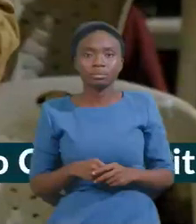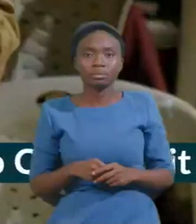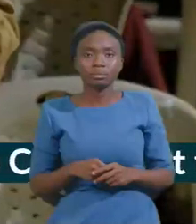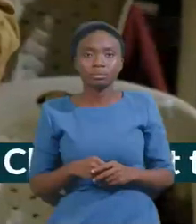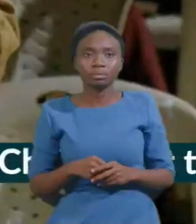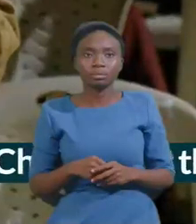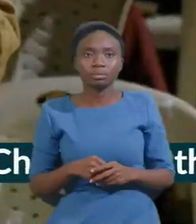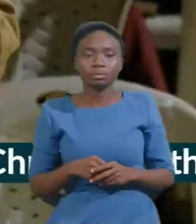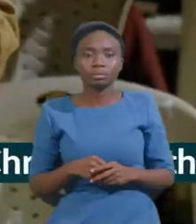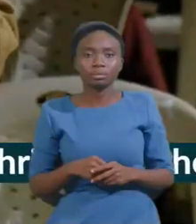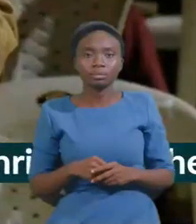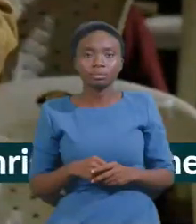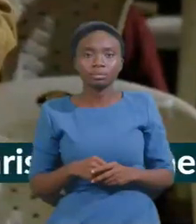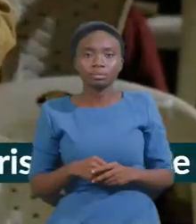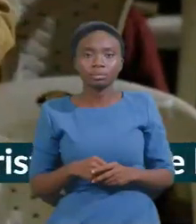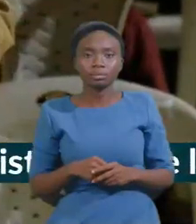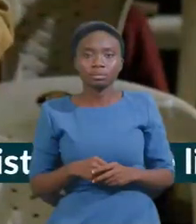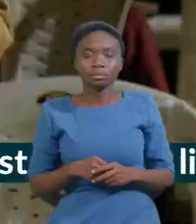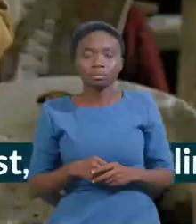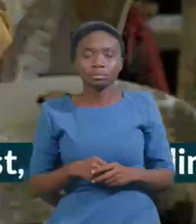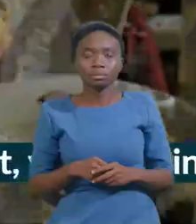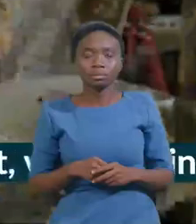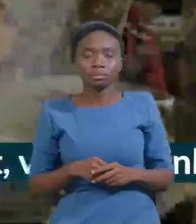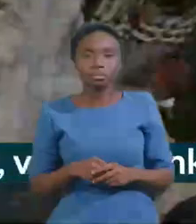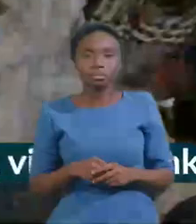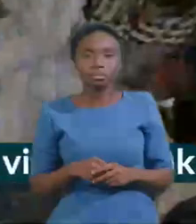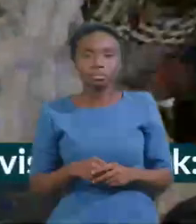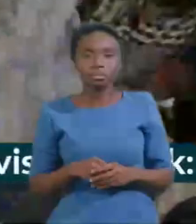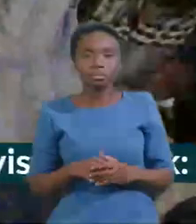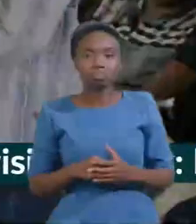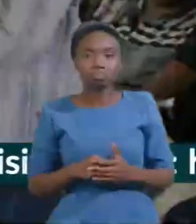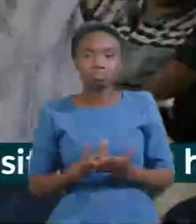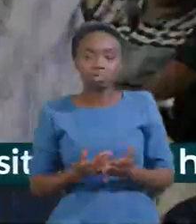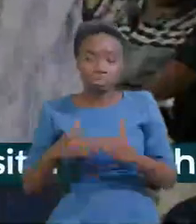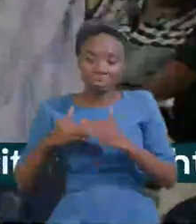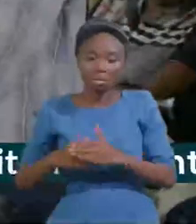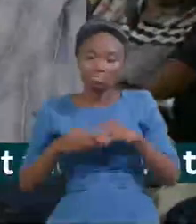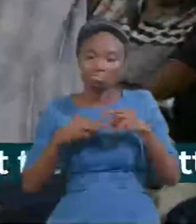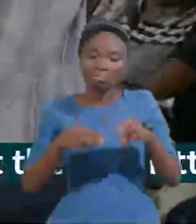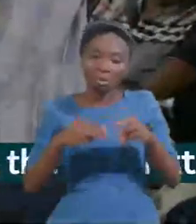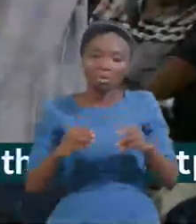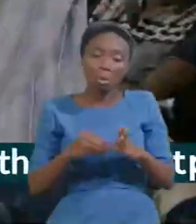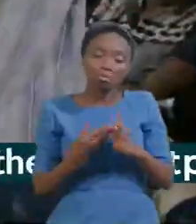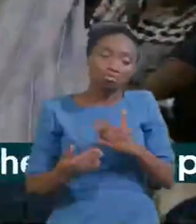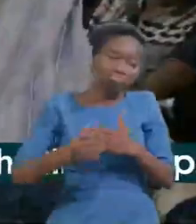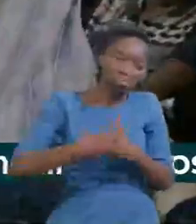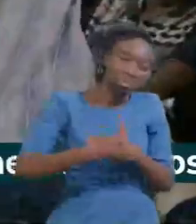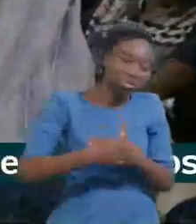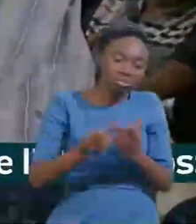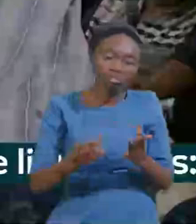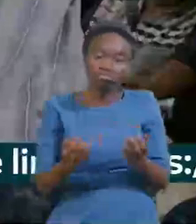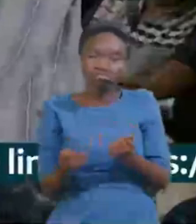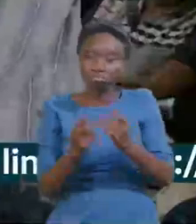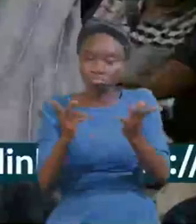en disant par exemple derrière cette boulangerie ou à côté de tel supermarché or behind this motor park, ou